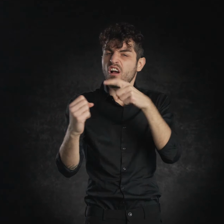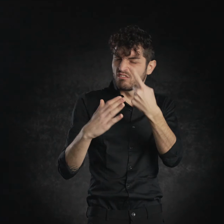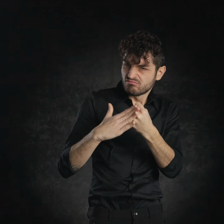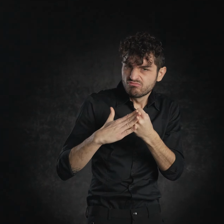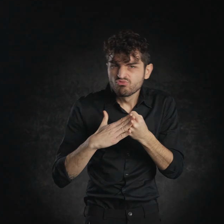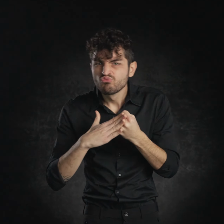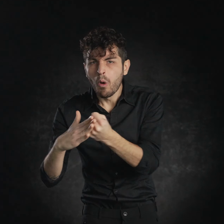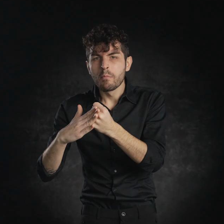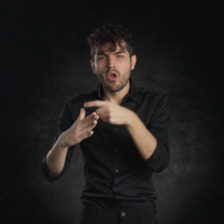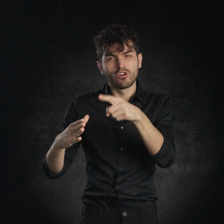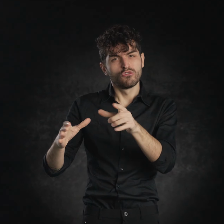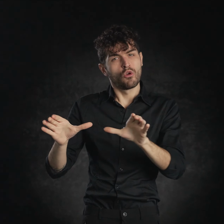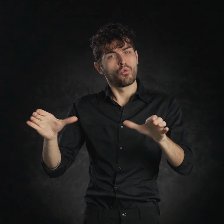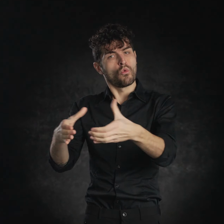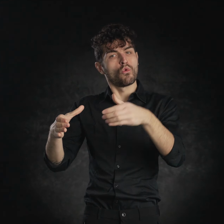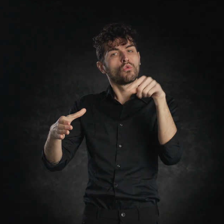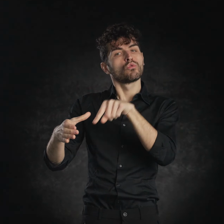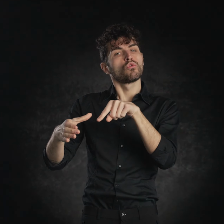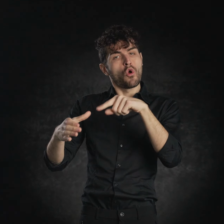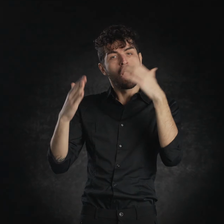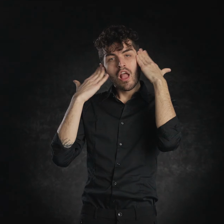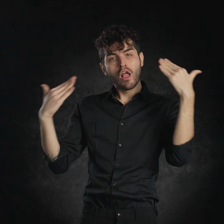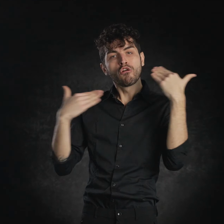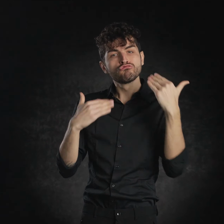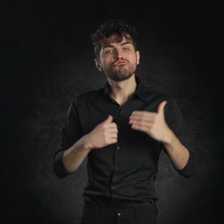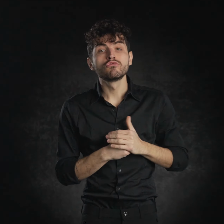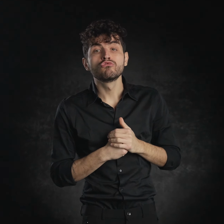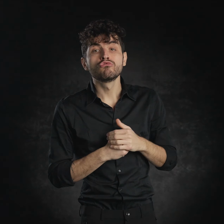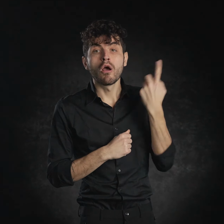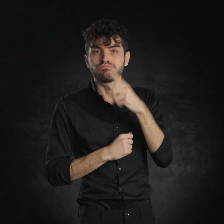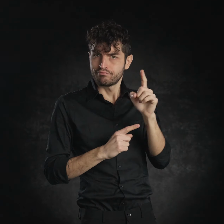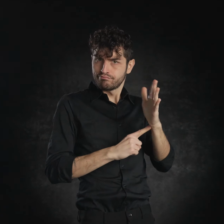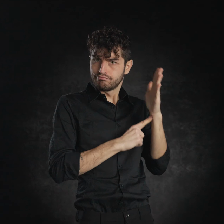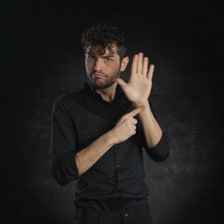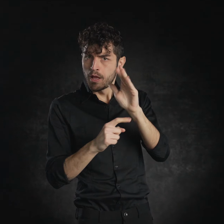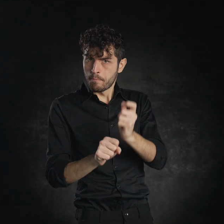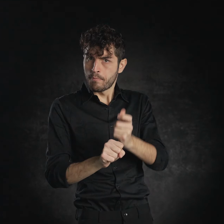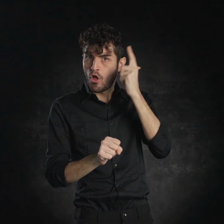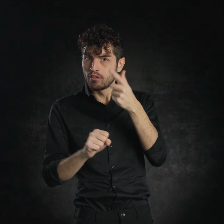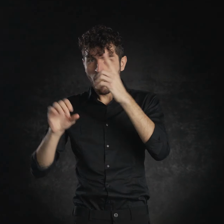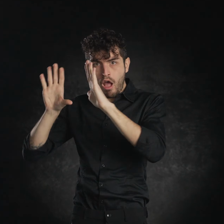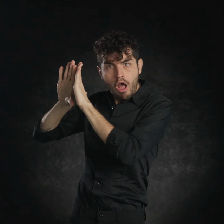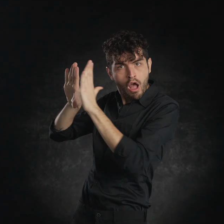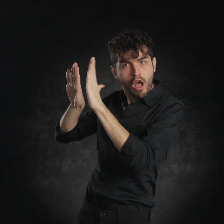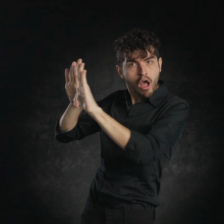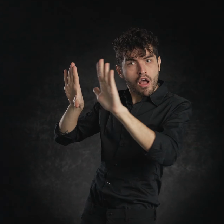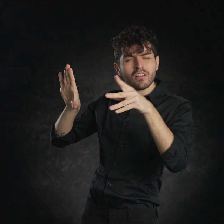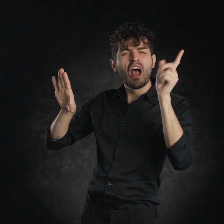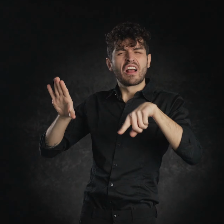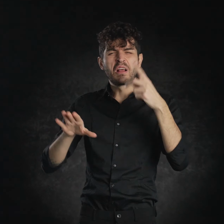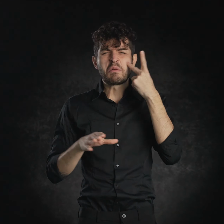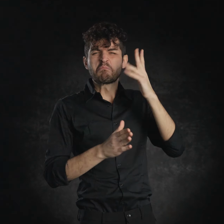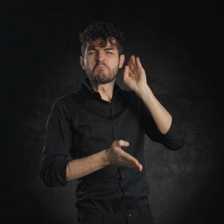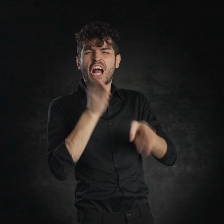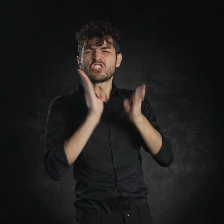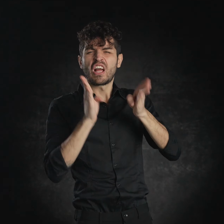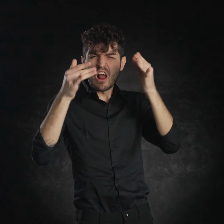supportare le truppe dell'Antico Egitto vediamo qui la scena che viene rappresentata la scena è quella della